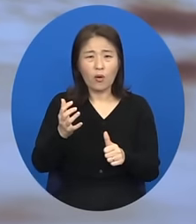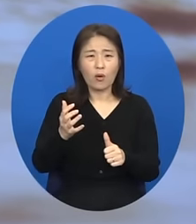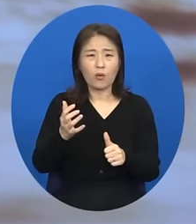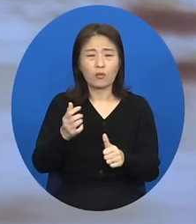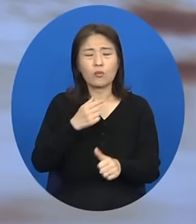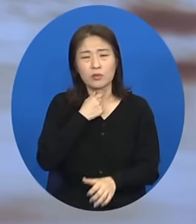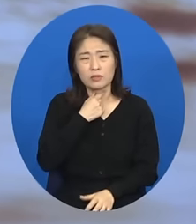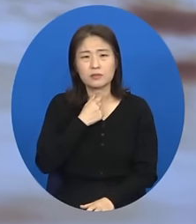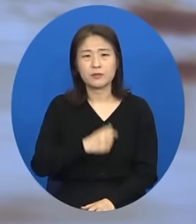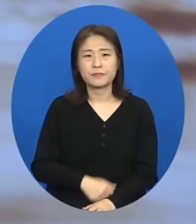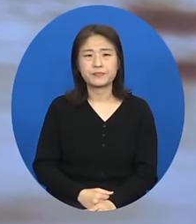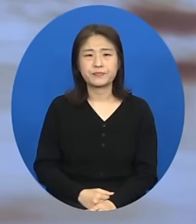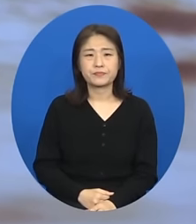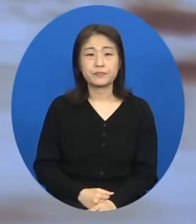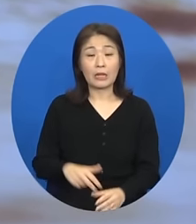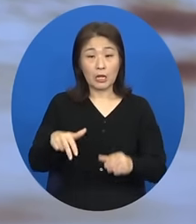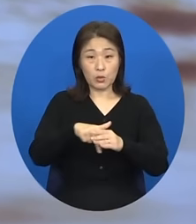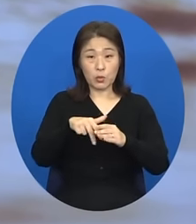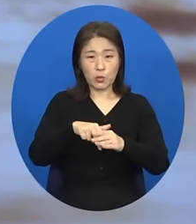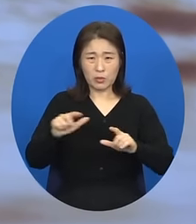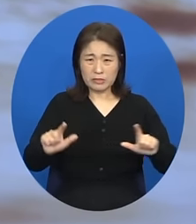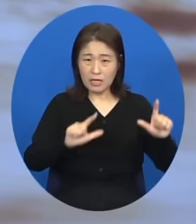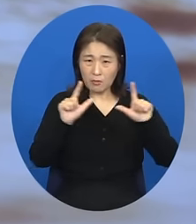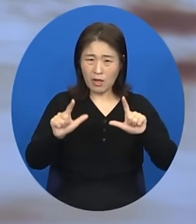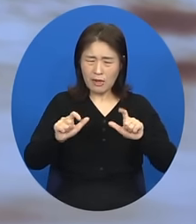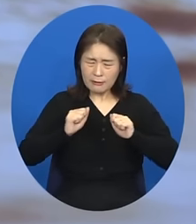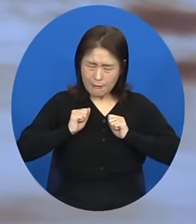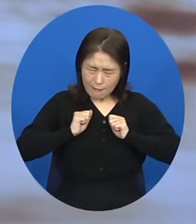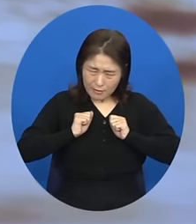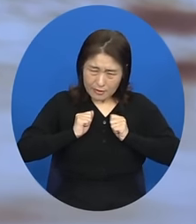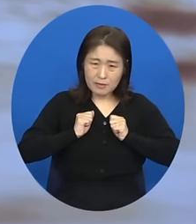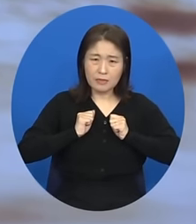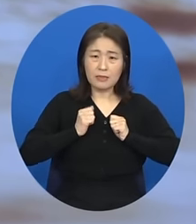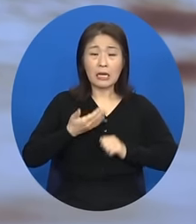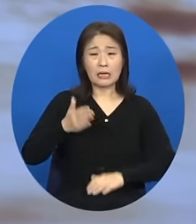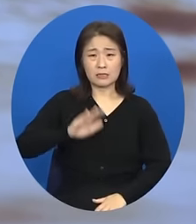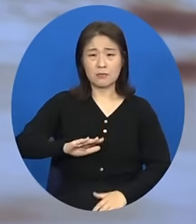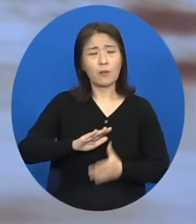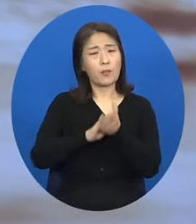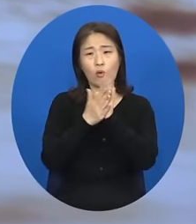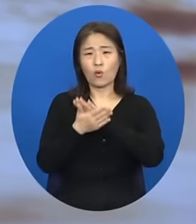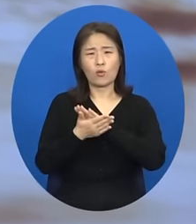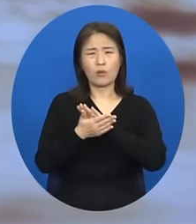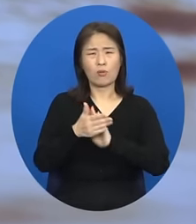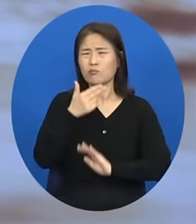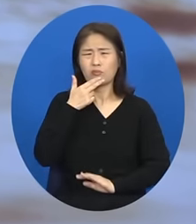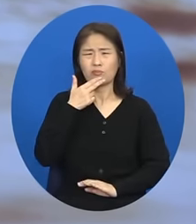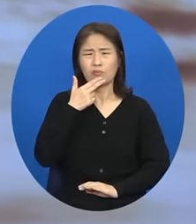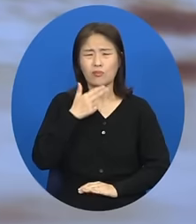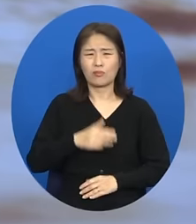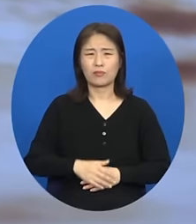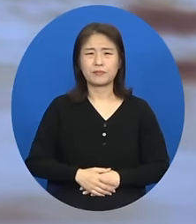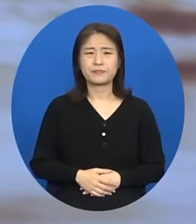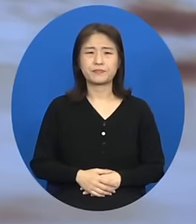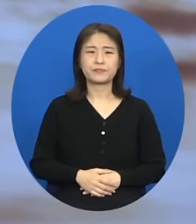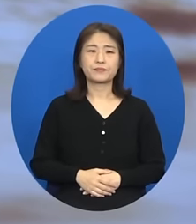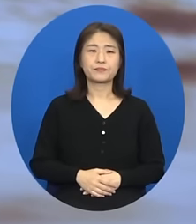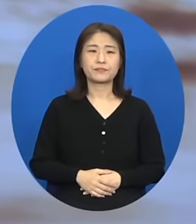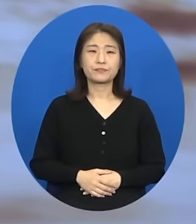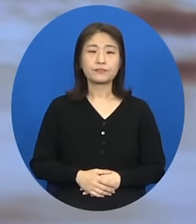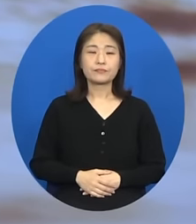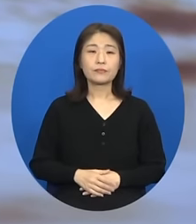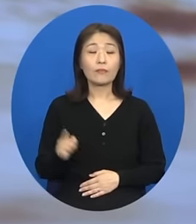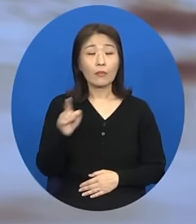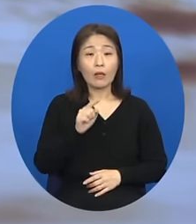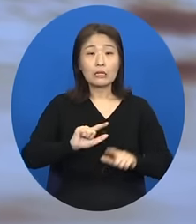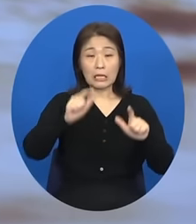그렇게 열심히 종교 생활을 했지만 벗어나지 못하더라고요. 그러다가 한 번은 기도 시간에